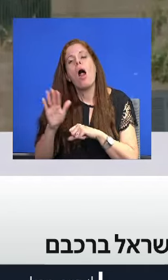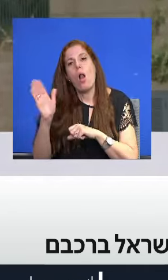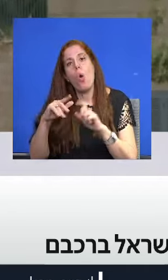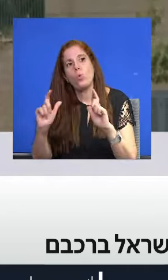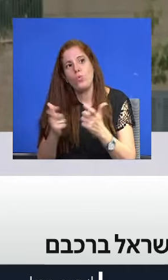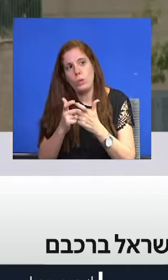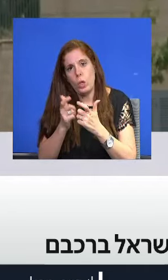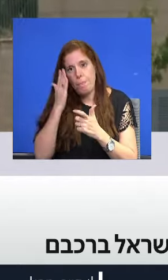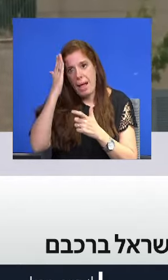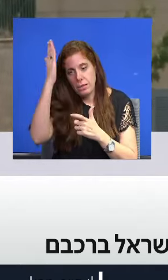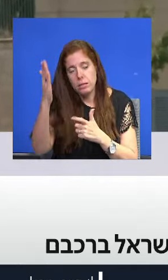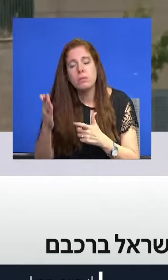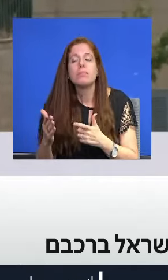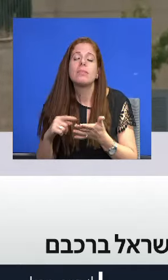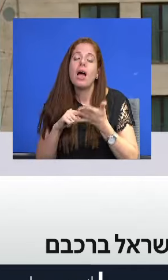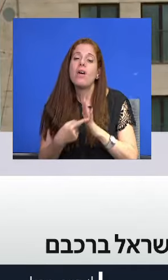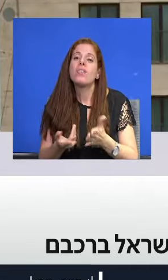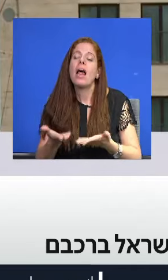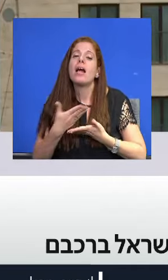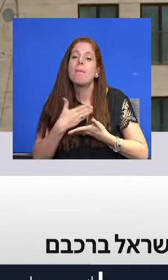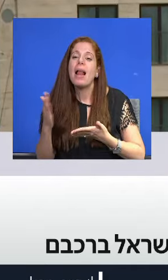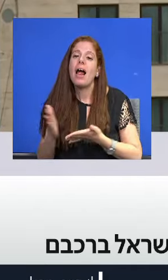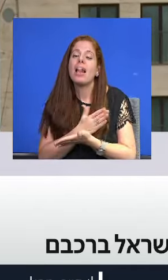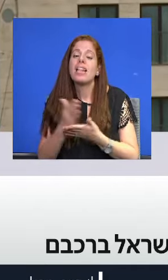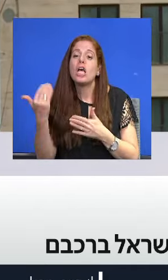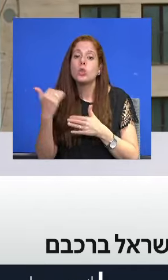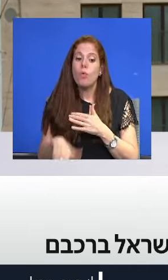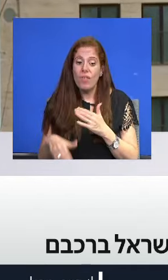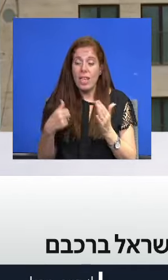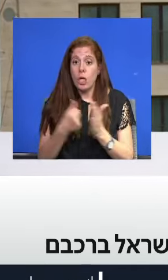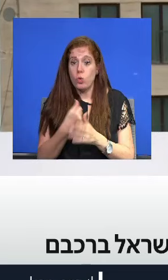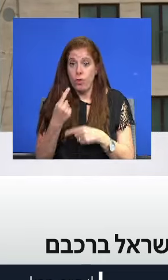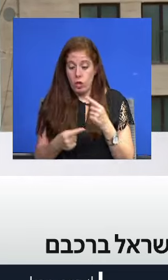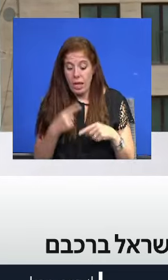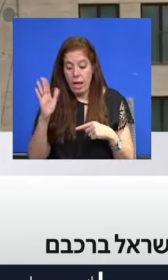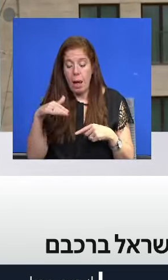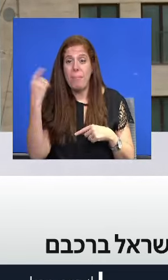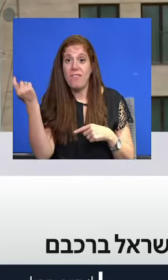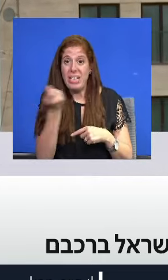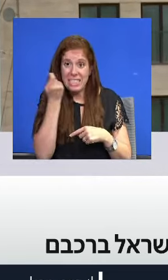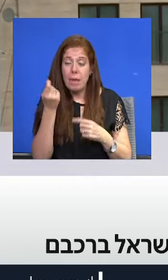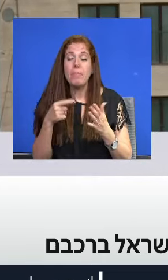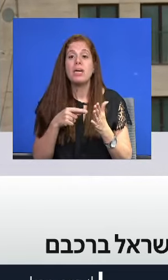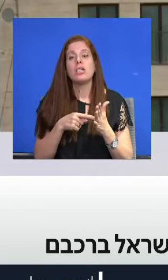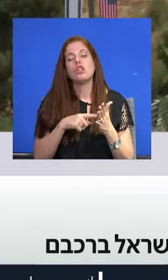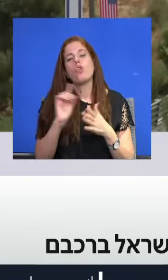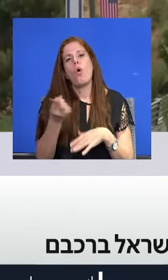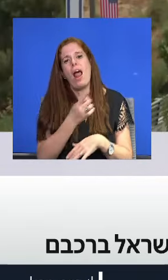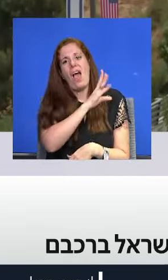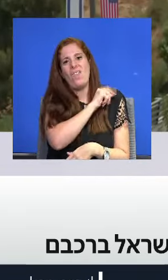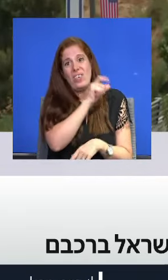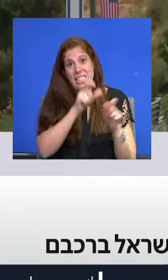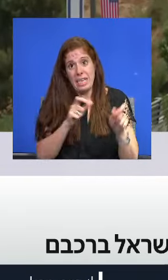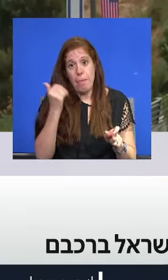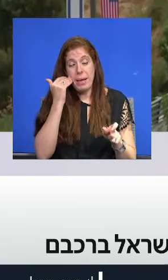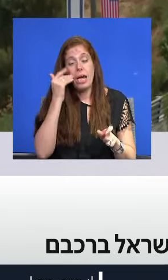בעתיד. הכוונה היא לקבל החלטה סופית עד סוף השנה, גם לפרסם את זה, כדי שכל אותם פלסטינים אמריקנים ידעו על